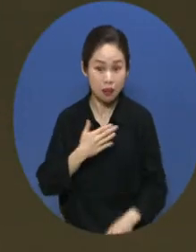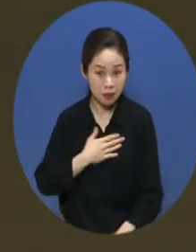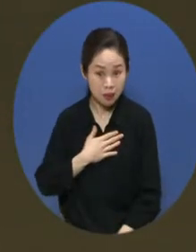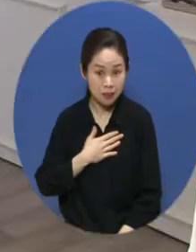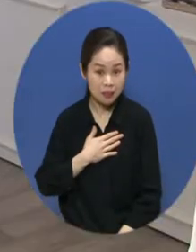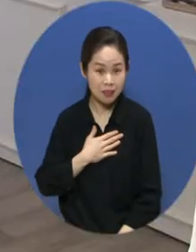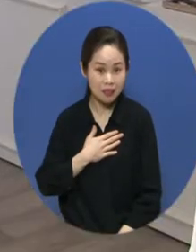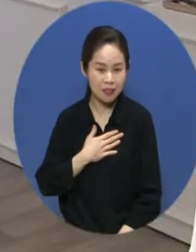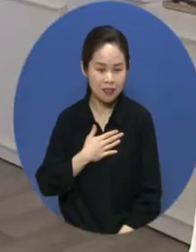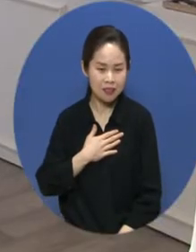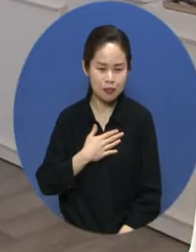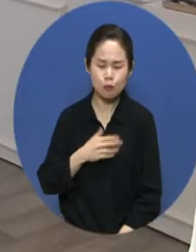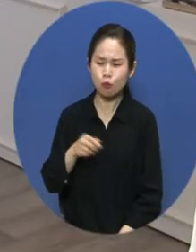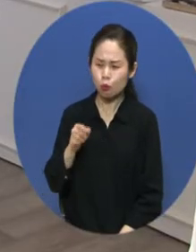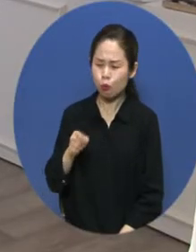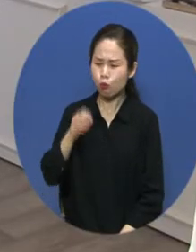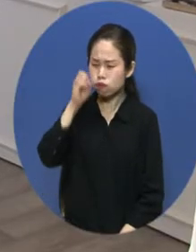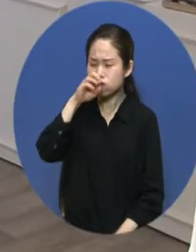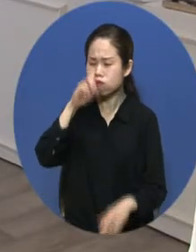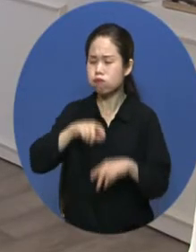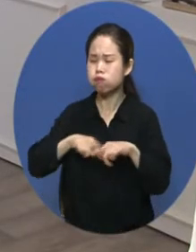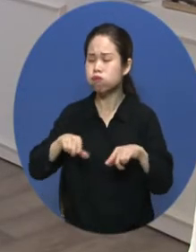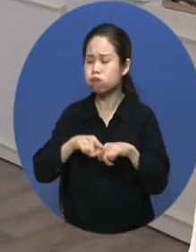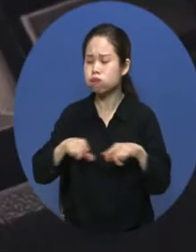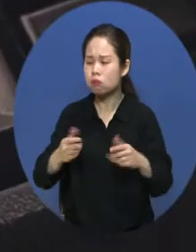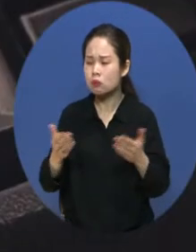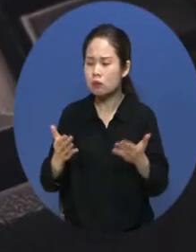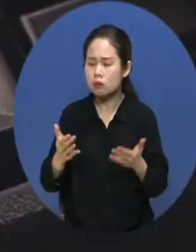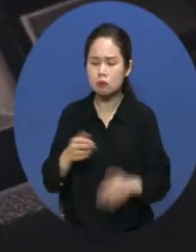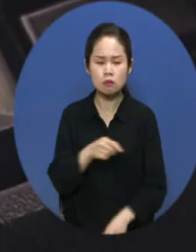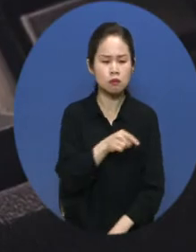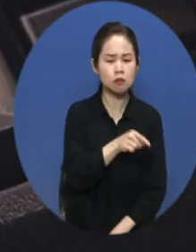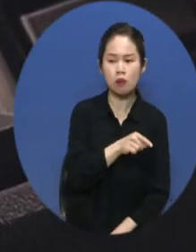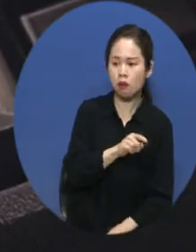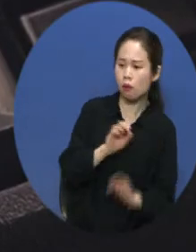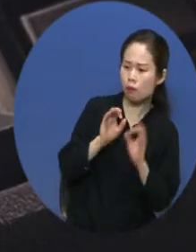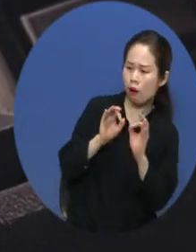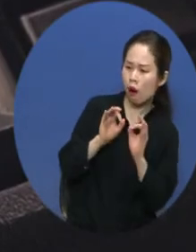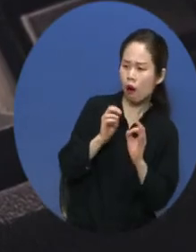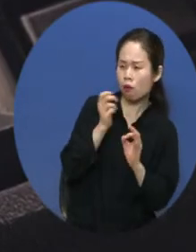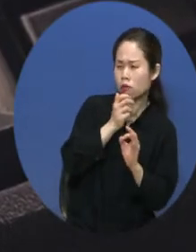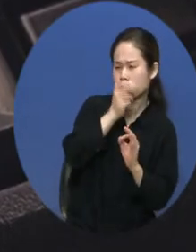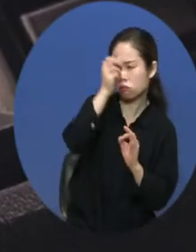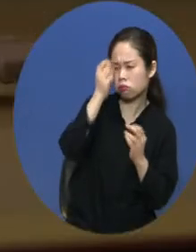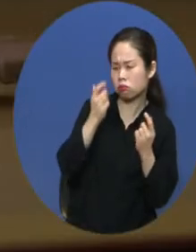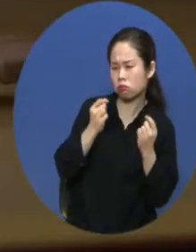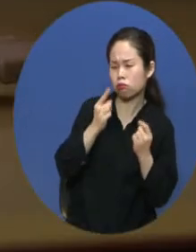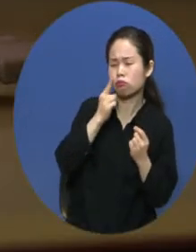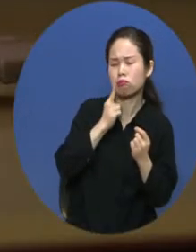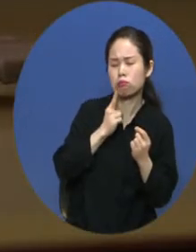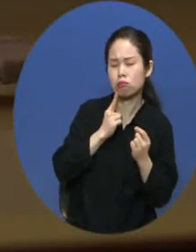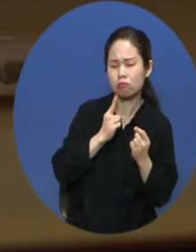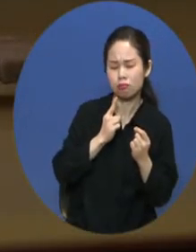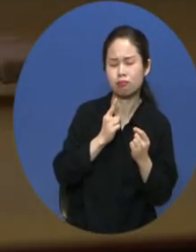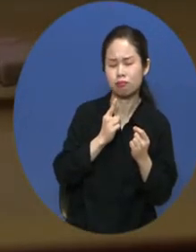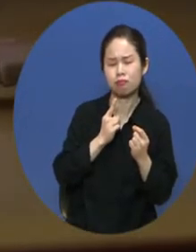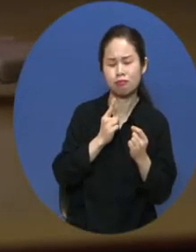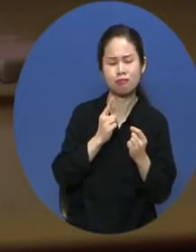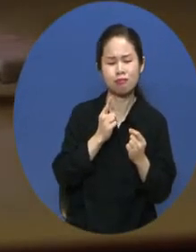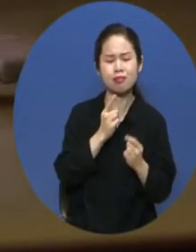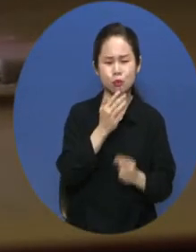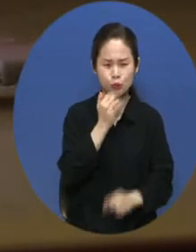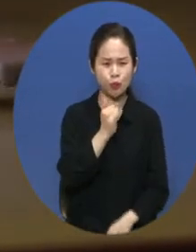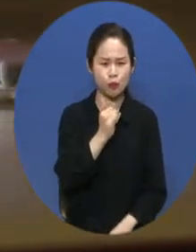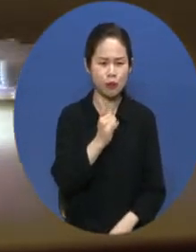우리가 어쩌면 당연하게 여겼을 일들이 누군가에겐 꿈이 되기도 하는데요. 신체 활동이 자유롭지